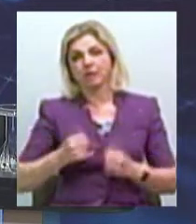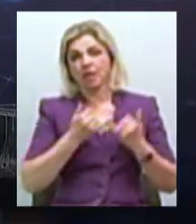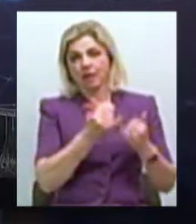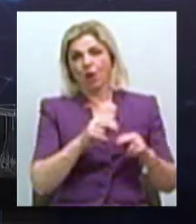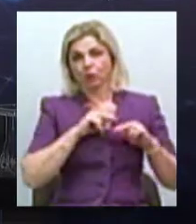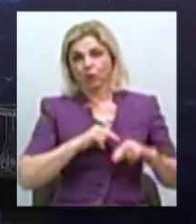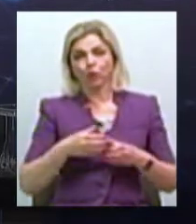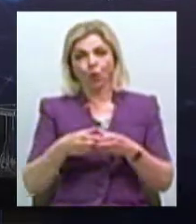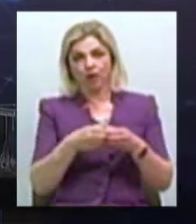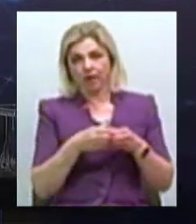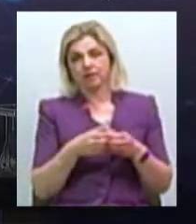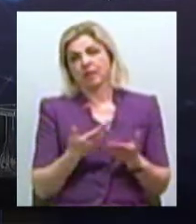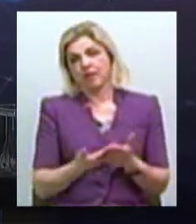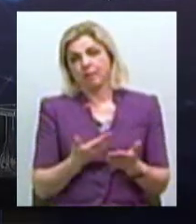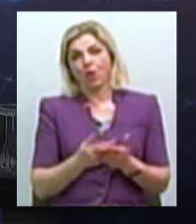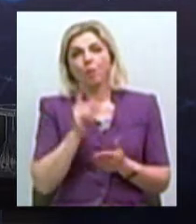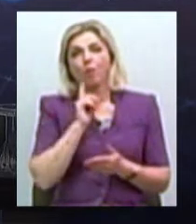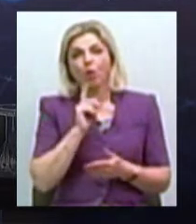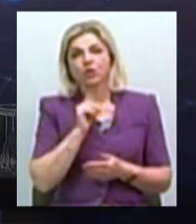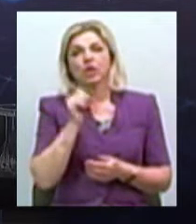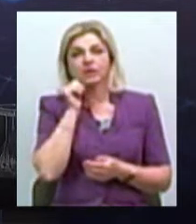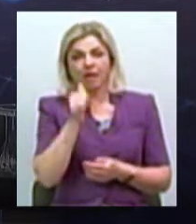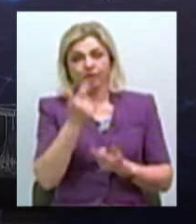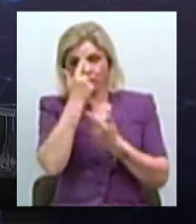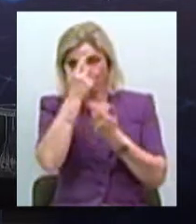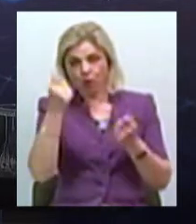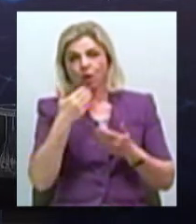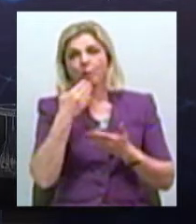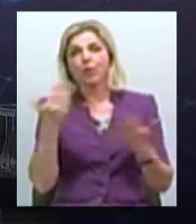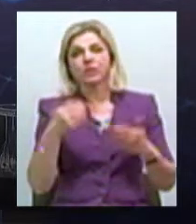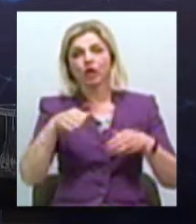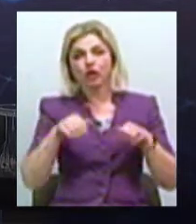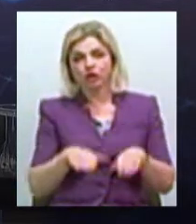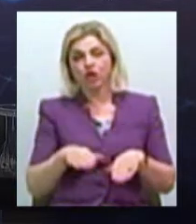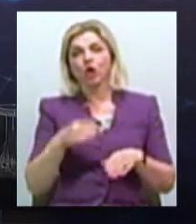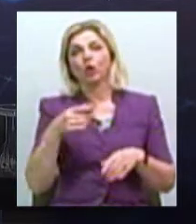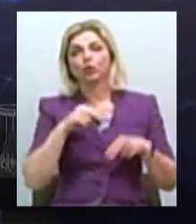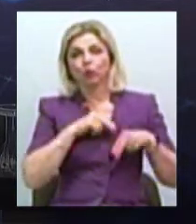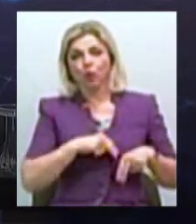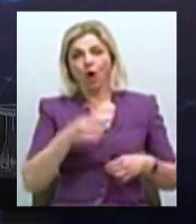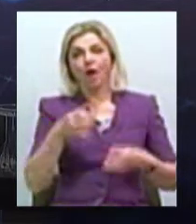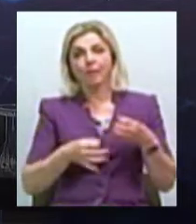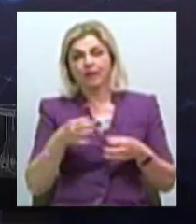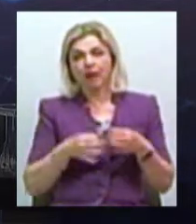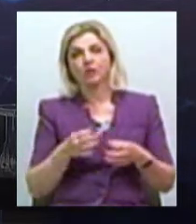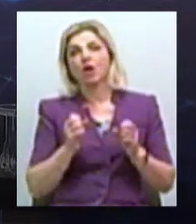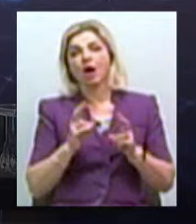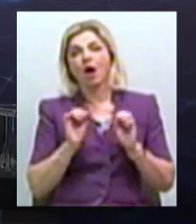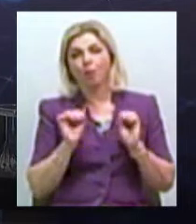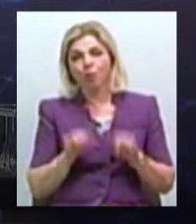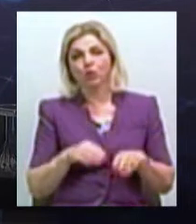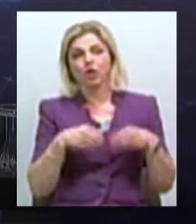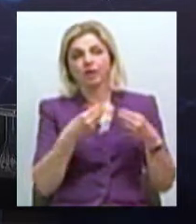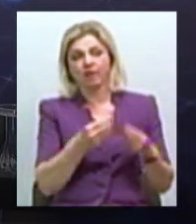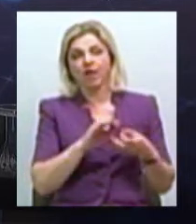колективу. Там, скажімо, поки що завтра ми оголошуємо остаточне рішення трудового арбітража, я поки не можу вдаватися геть такі